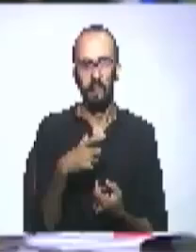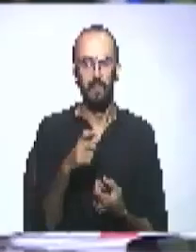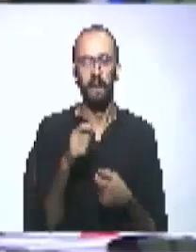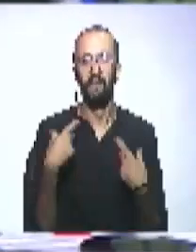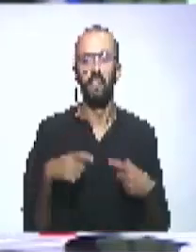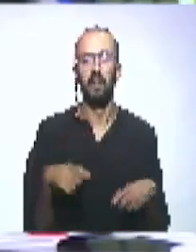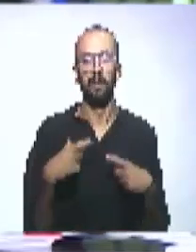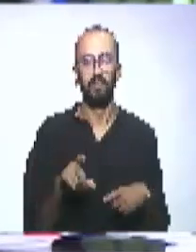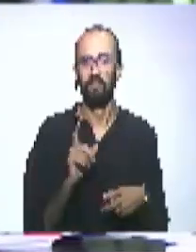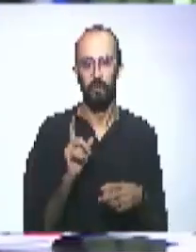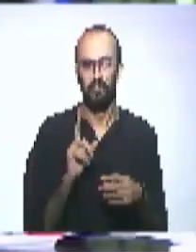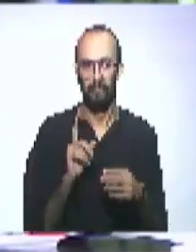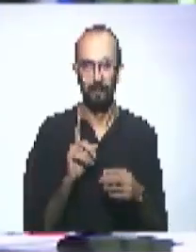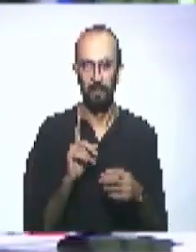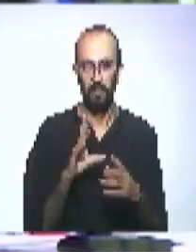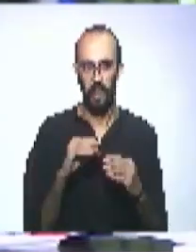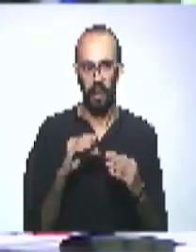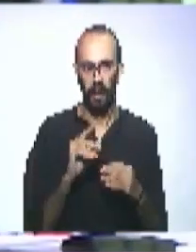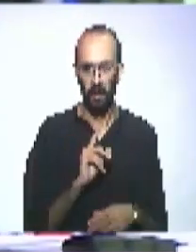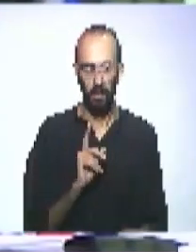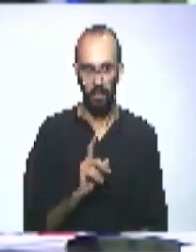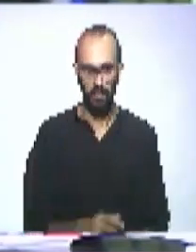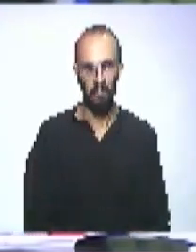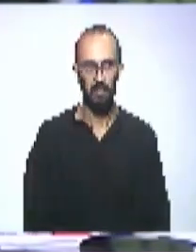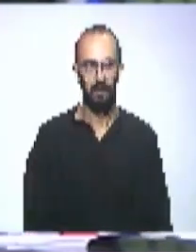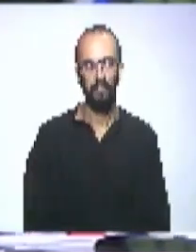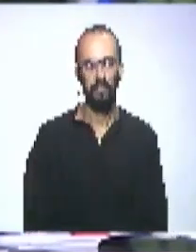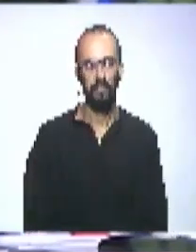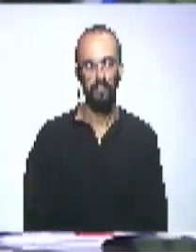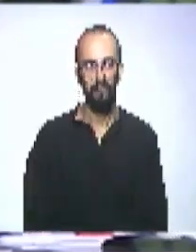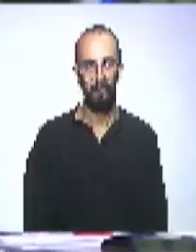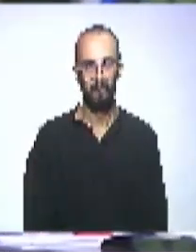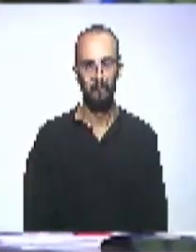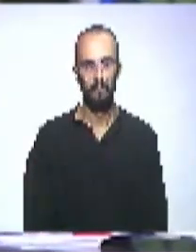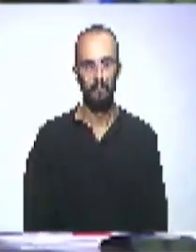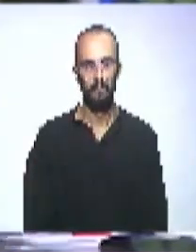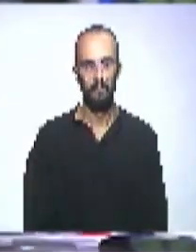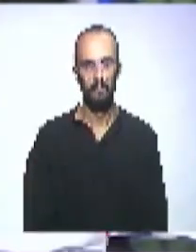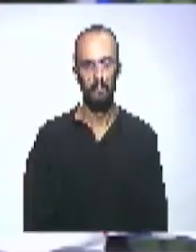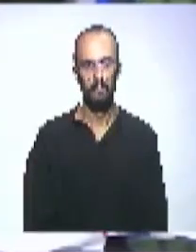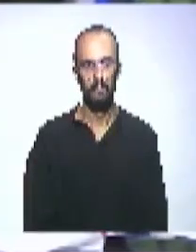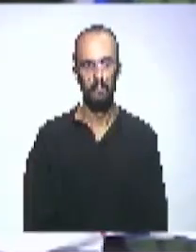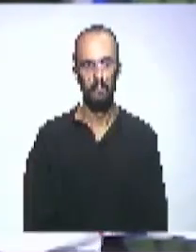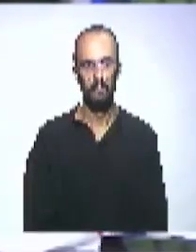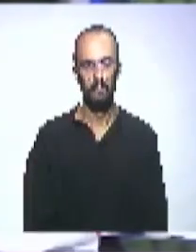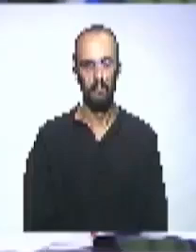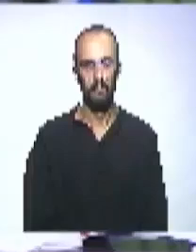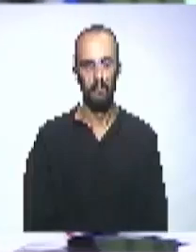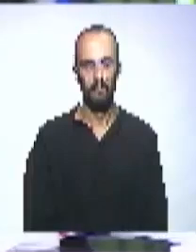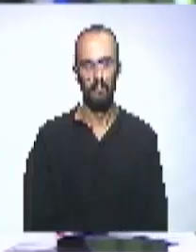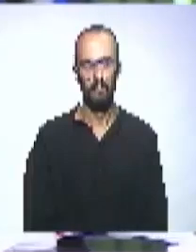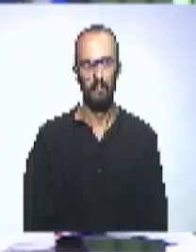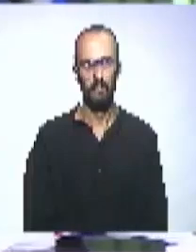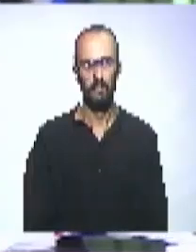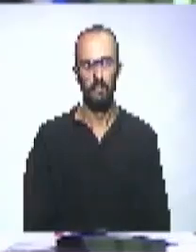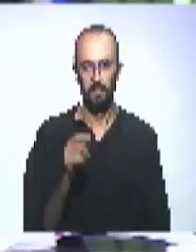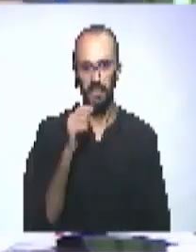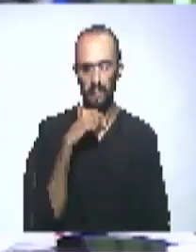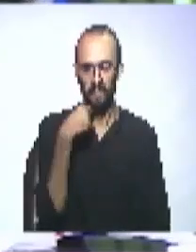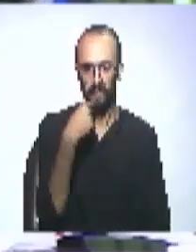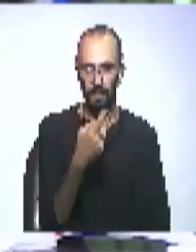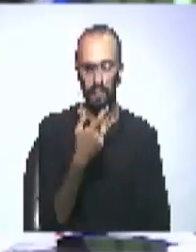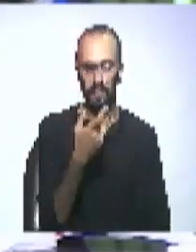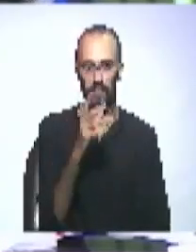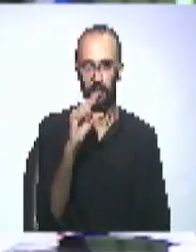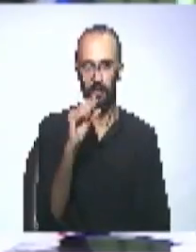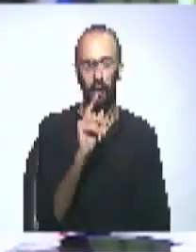فهنعملها فطيرة يعني هي هتبقى مش هشة صح؟ ولا استنى لما أشوف ولا إيه؟ مش عايز ترد